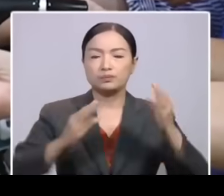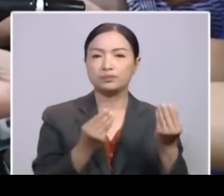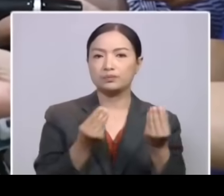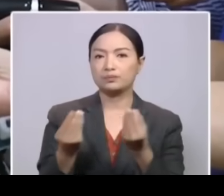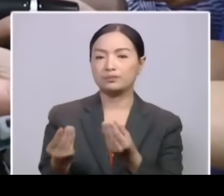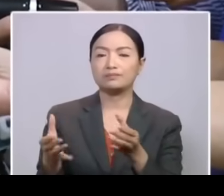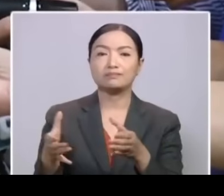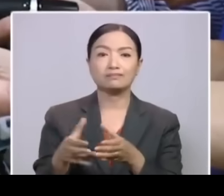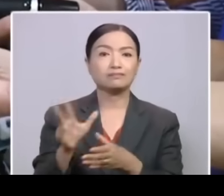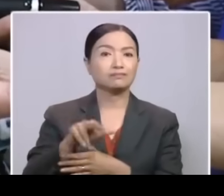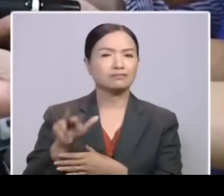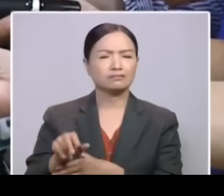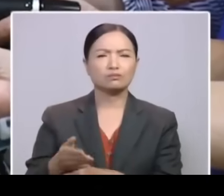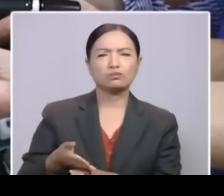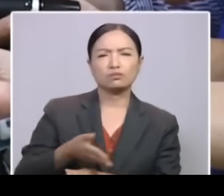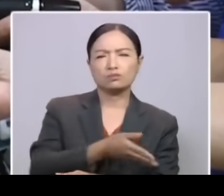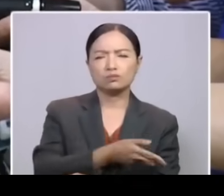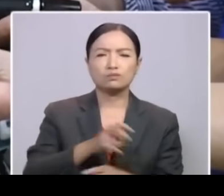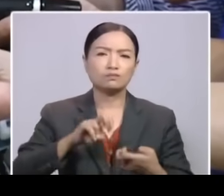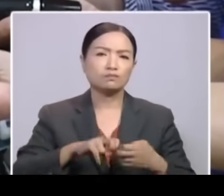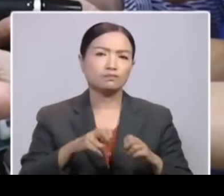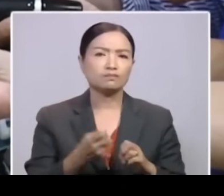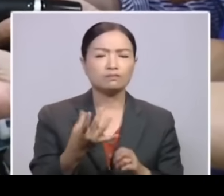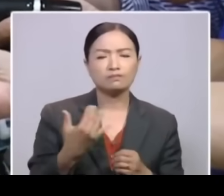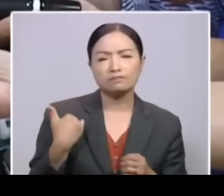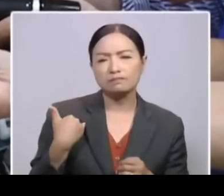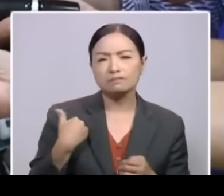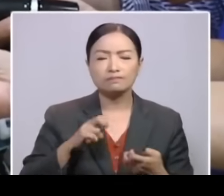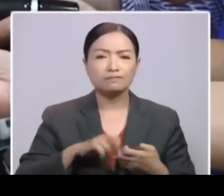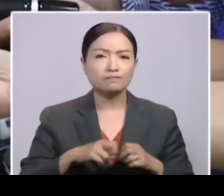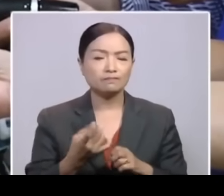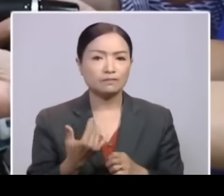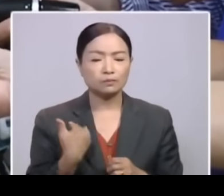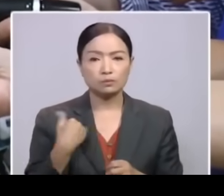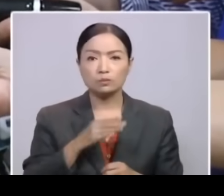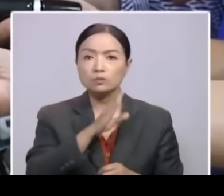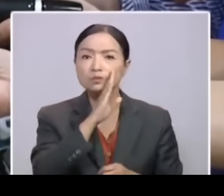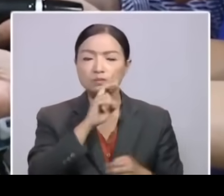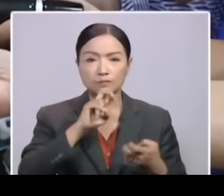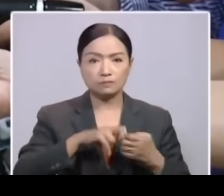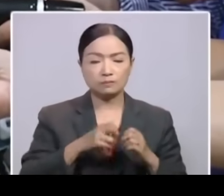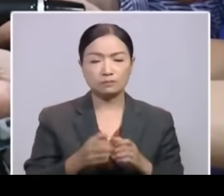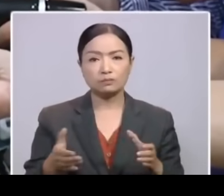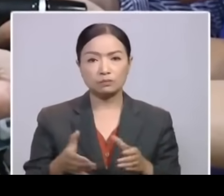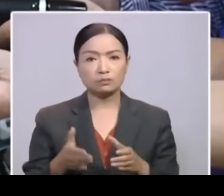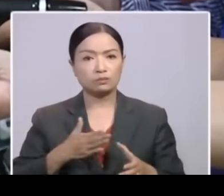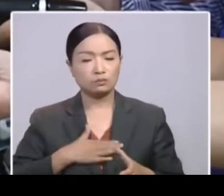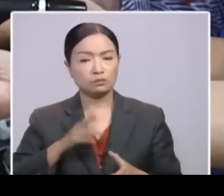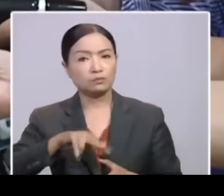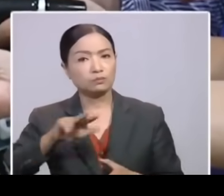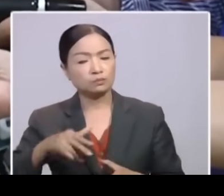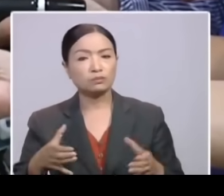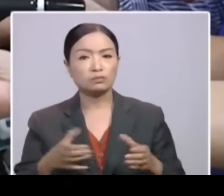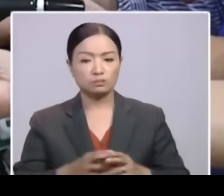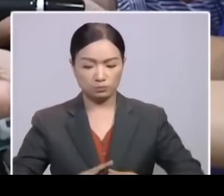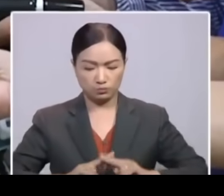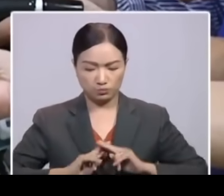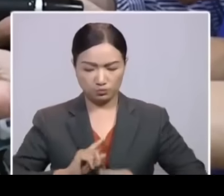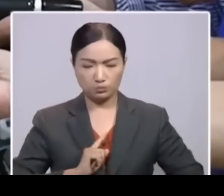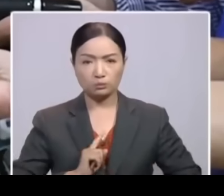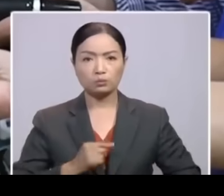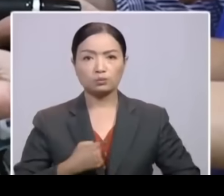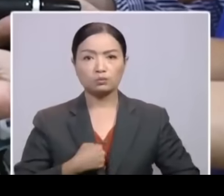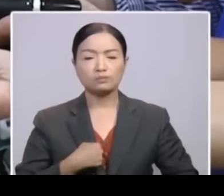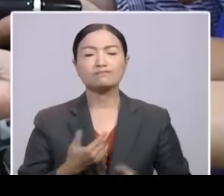อะไรที่เคยเป็นปัญหาไม่ว่าอะไรที่เกิดขึ้นถ้าเกิดว่าปัญหานั้นมาจากพรรคเพื่อไทยหรือว่ามาจากตัวของคุณภูมิทำเอง